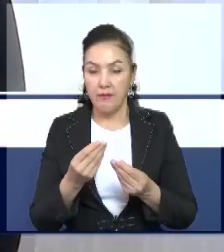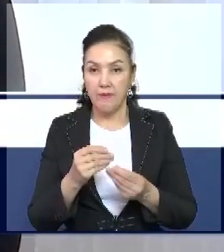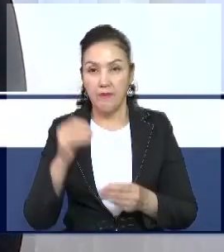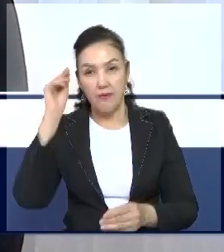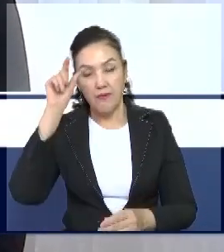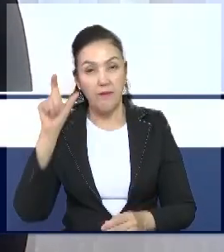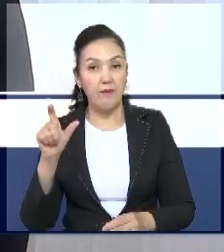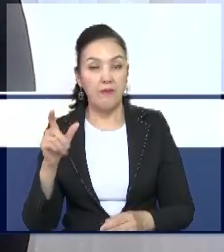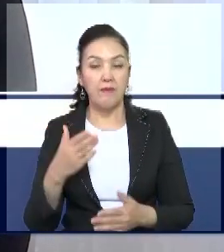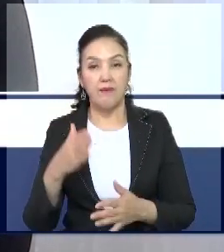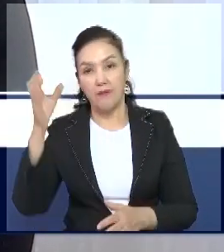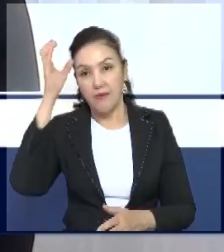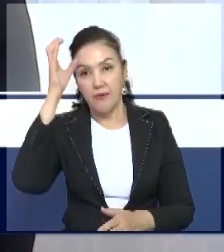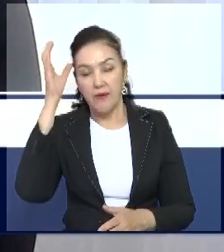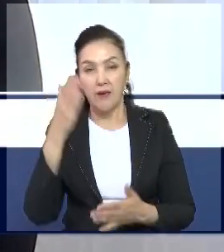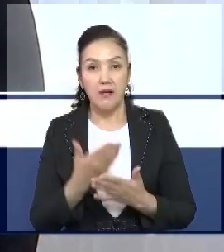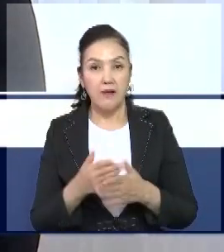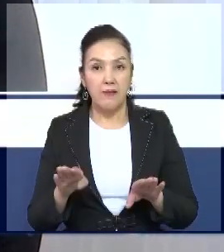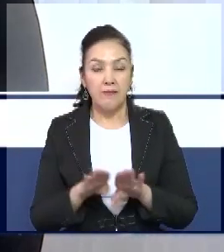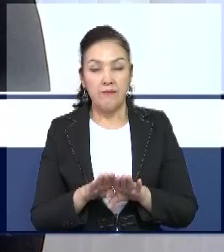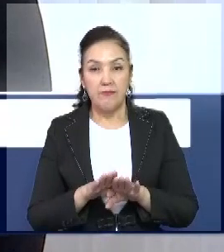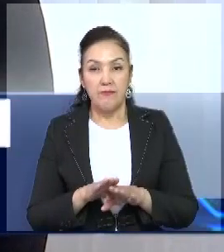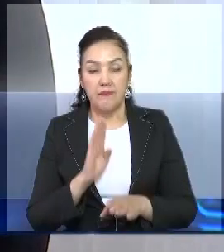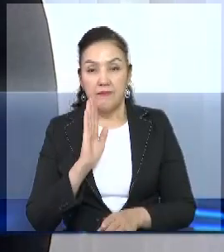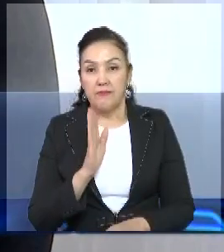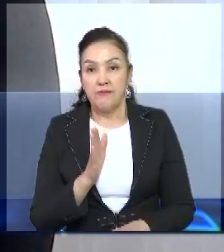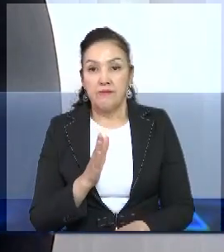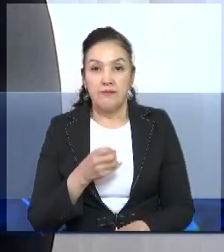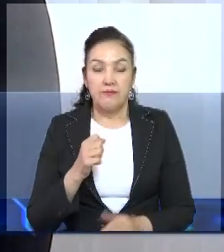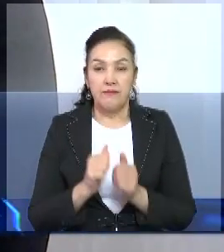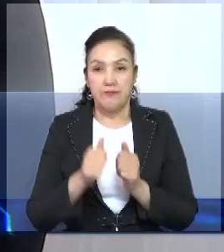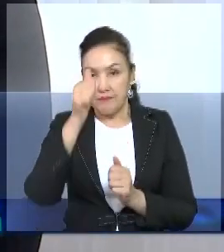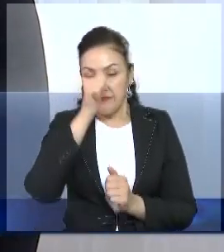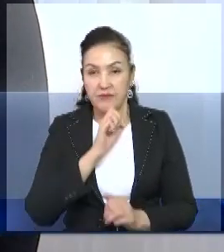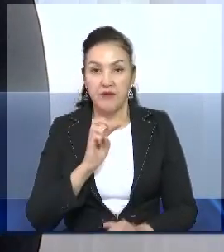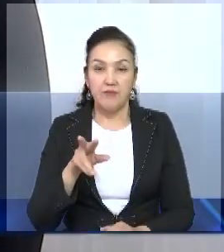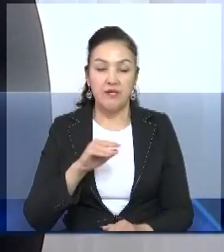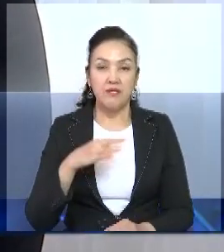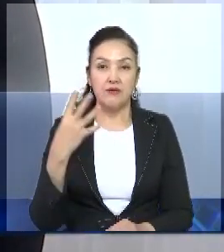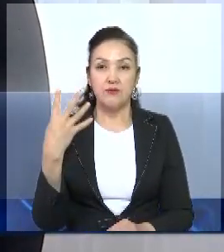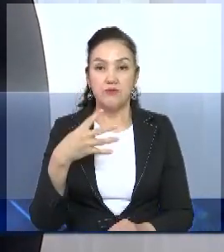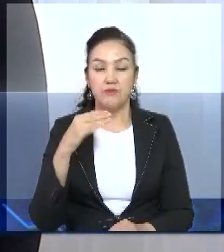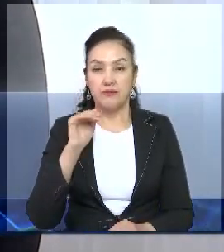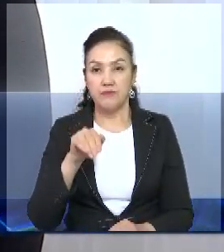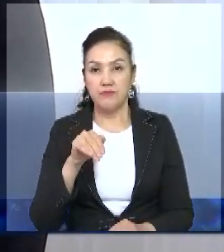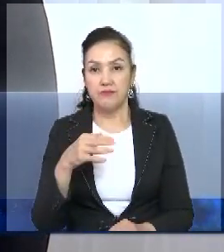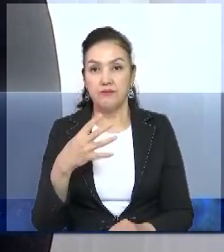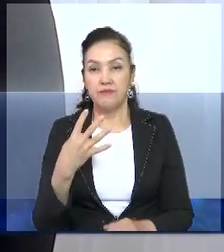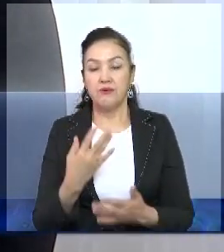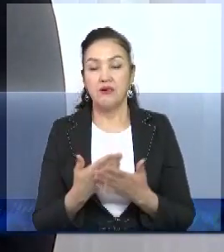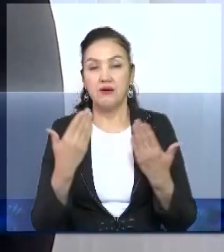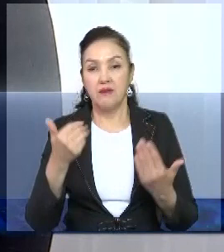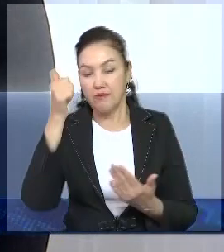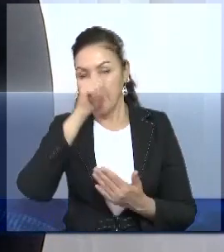учебы, но и это в том числе идет и ежемесячная стипендия 40 тысяч для каждого студента. В этом году